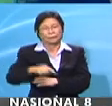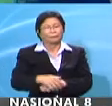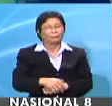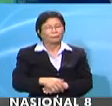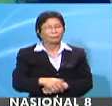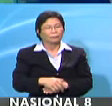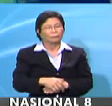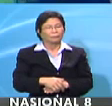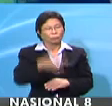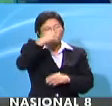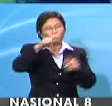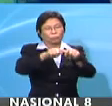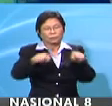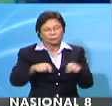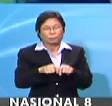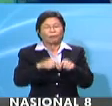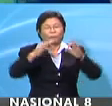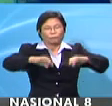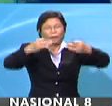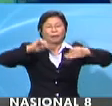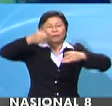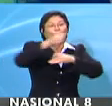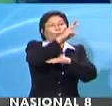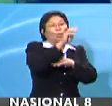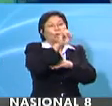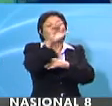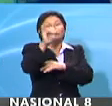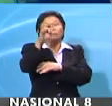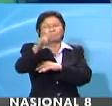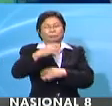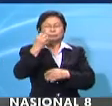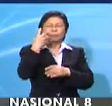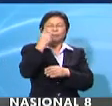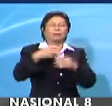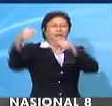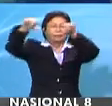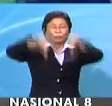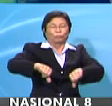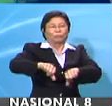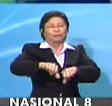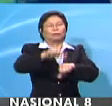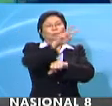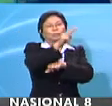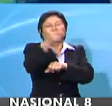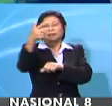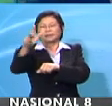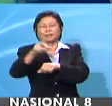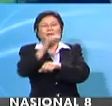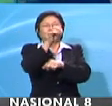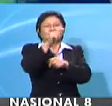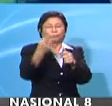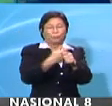soin untuk tempat ke final esok W jelas mengecewakan apabila tewas 2113 di set